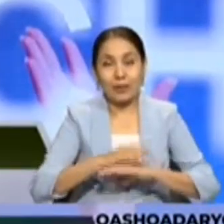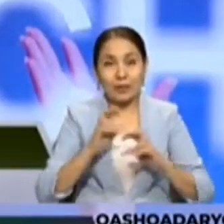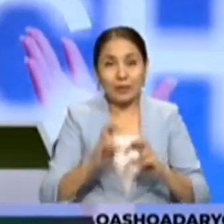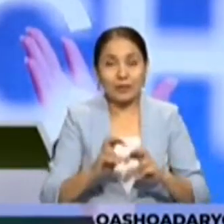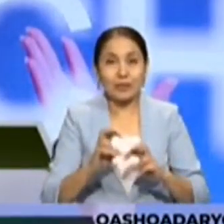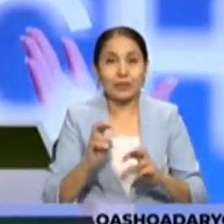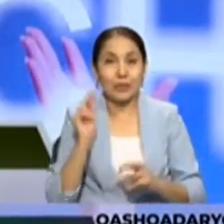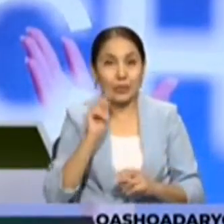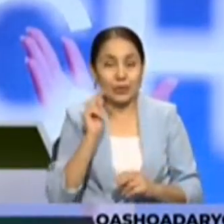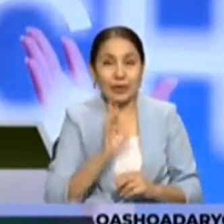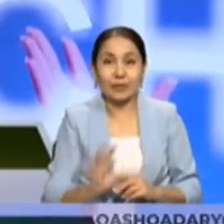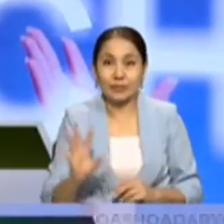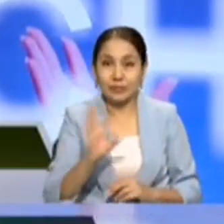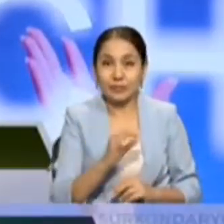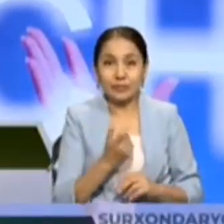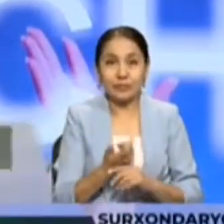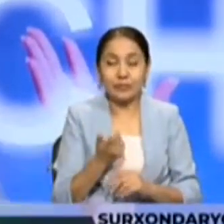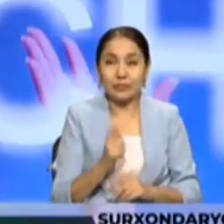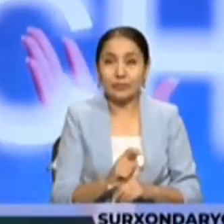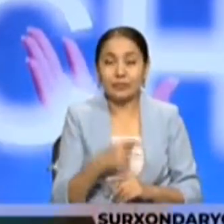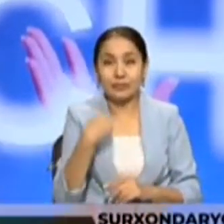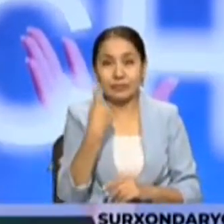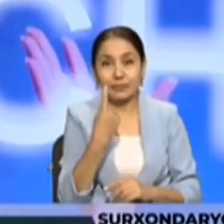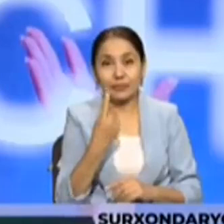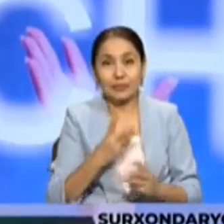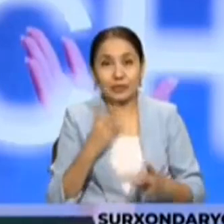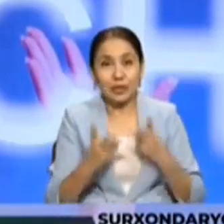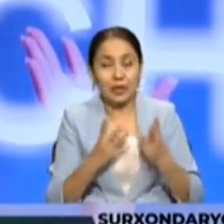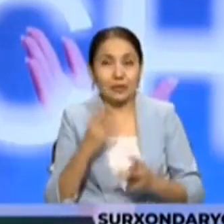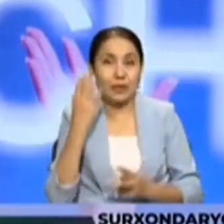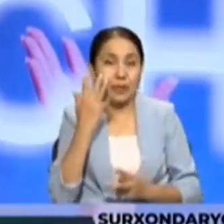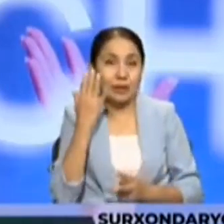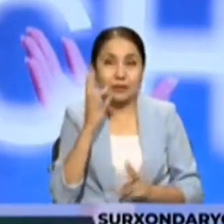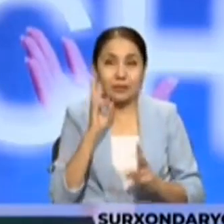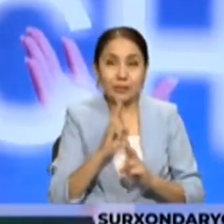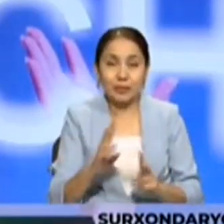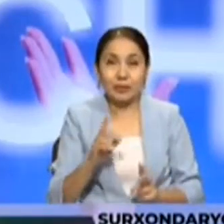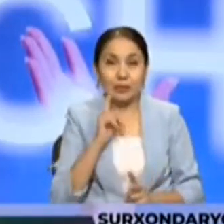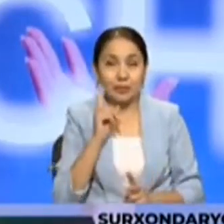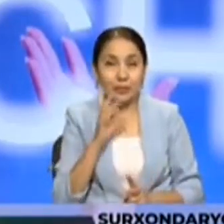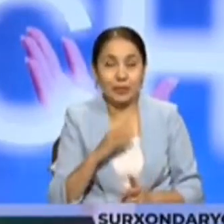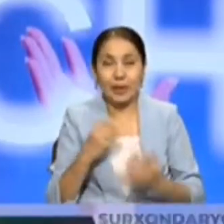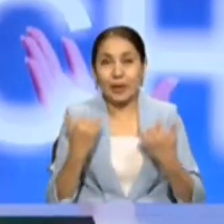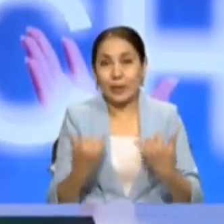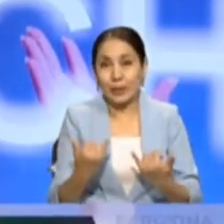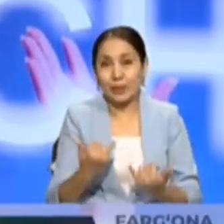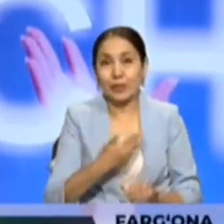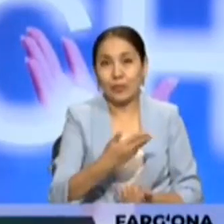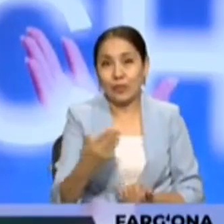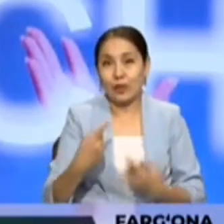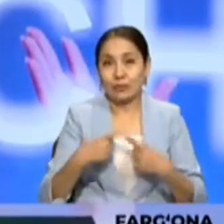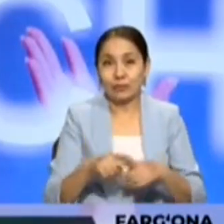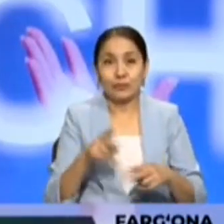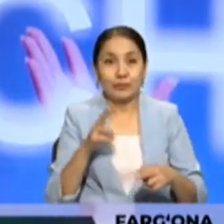litsey partalarida o'tirganda juda bir yosh, hali maqsad bilmagan bolajonlar edi. Ana bugun esa ular